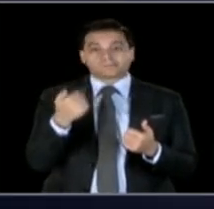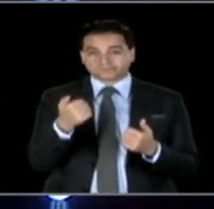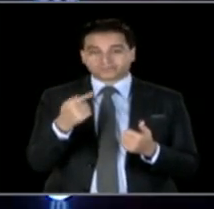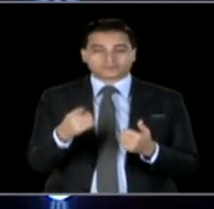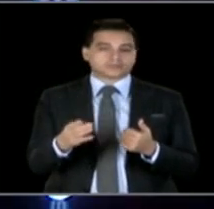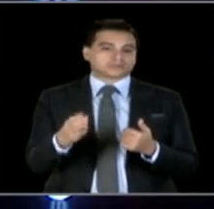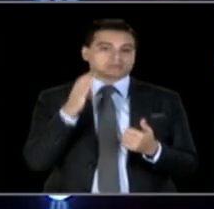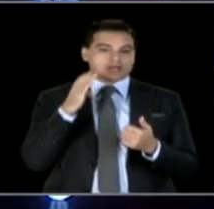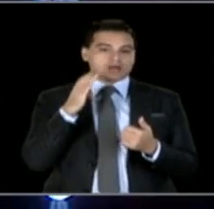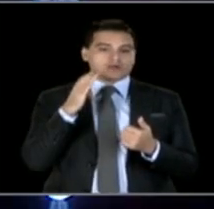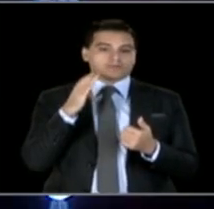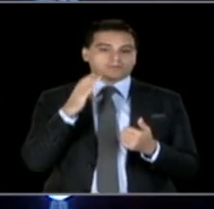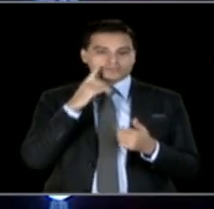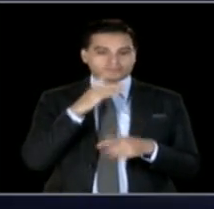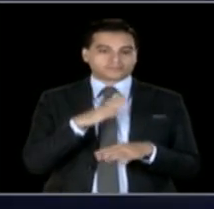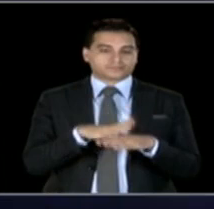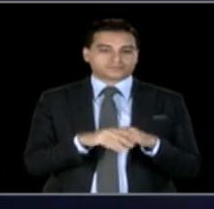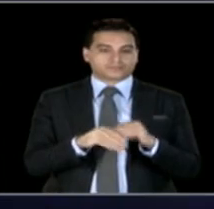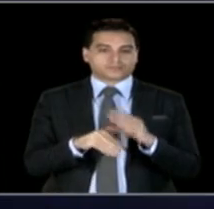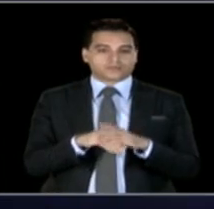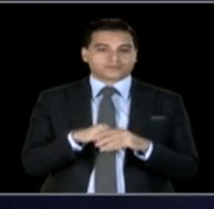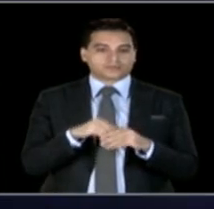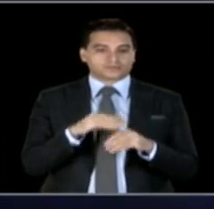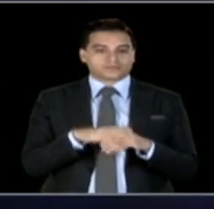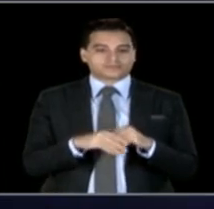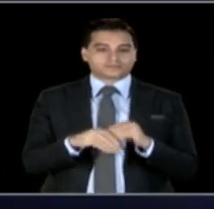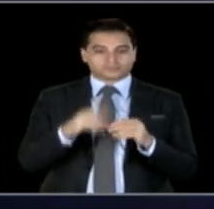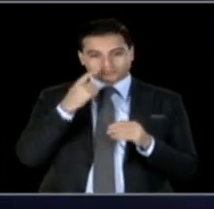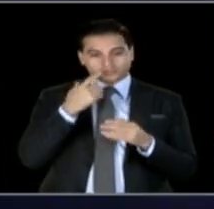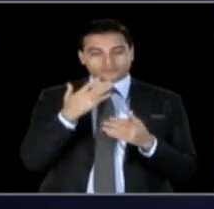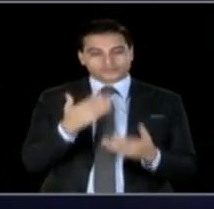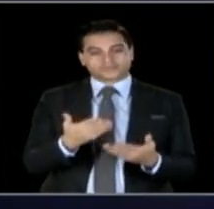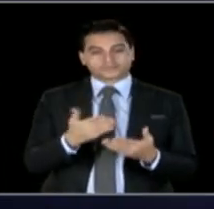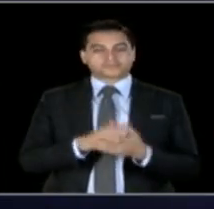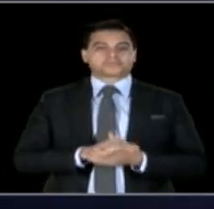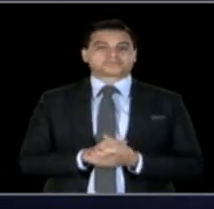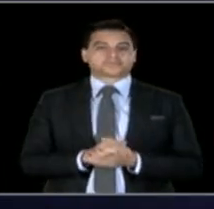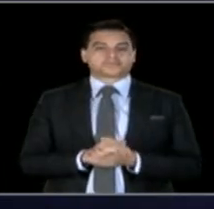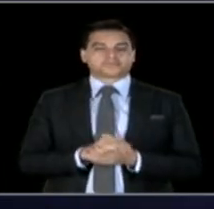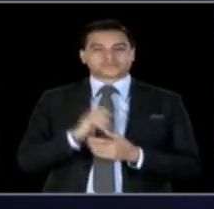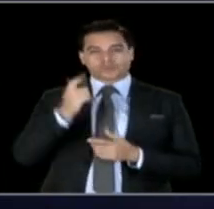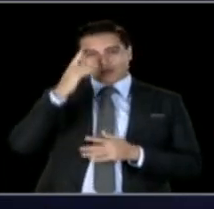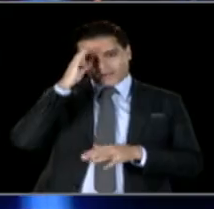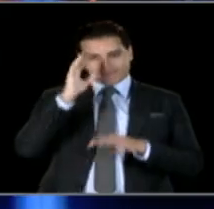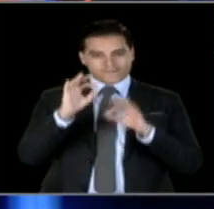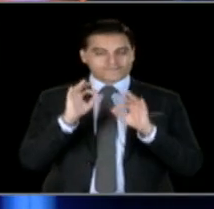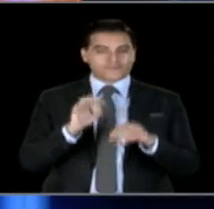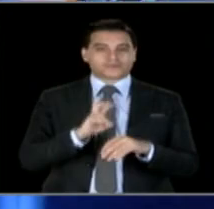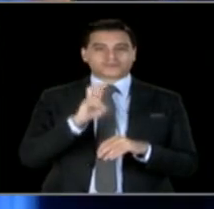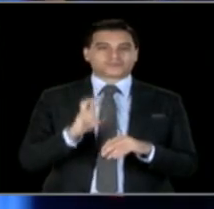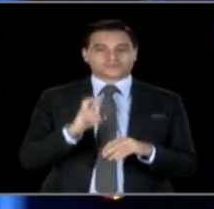الغلط هياخد العشر نقط. زي معلومة خبيثة شوية. سرعة البديهة والسؤال هو،